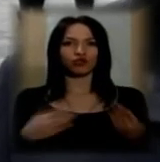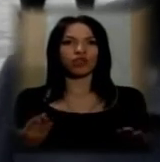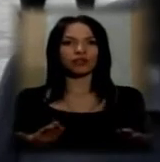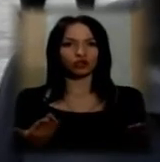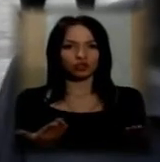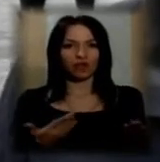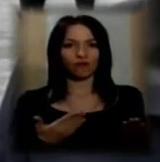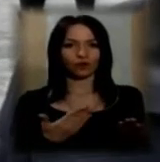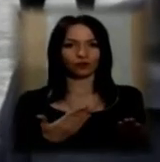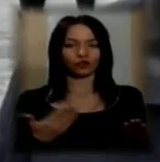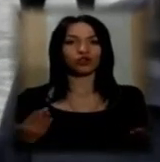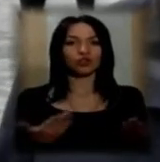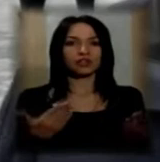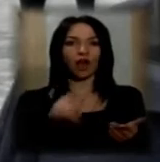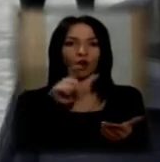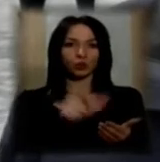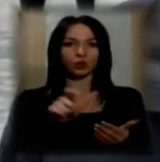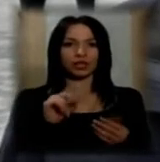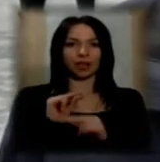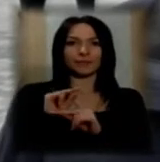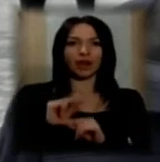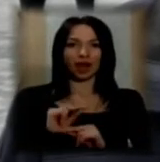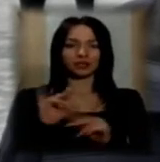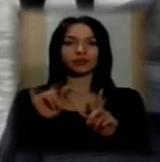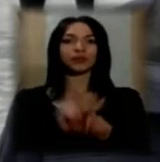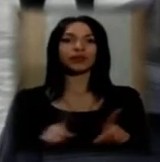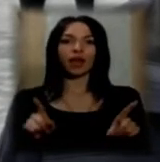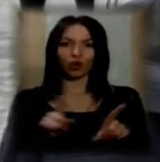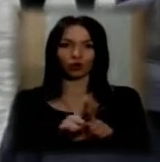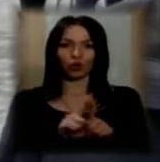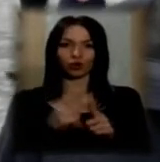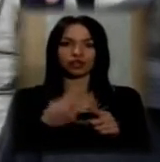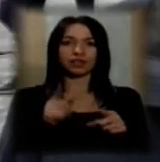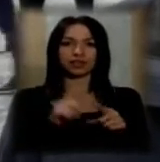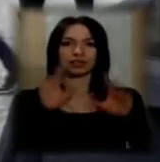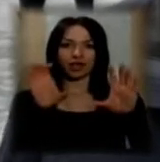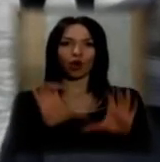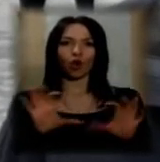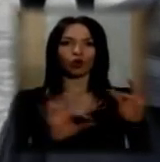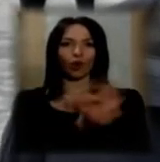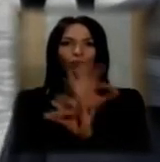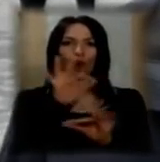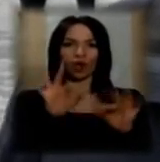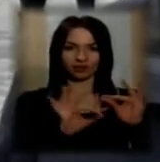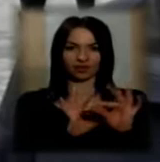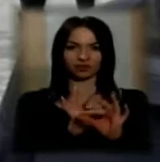життя людини праці, також в цих законопроєктах